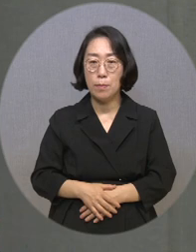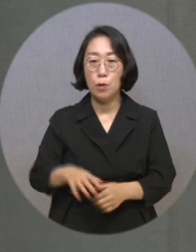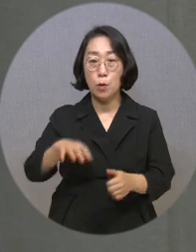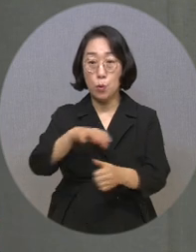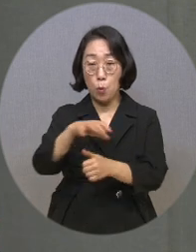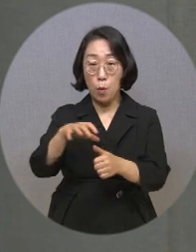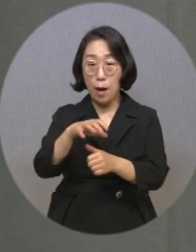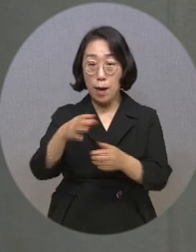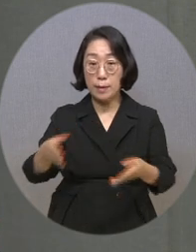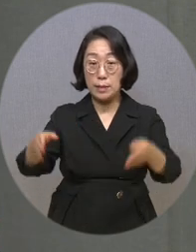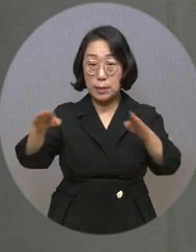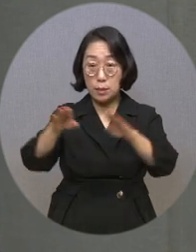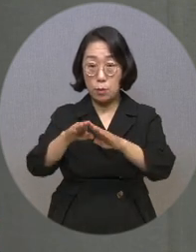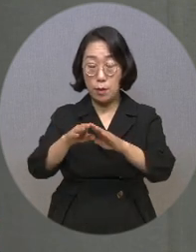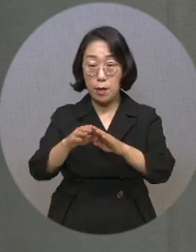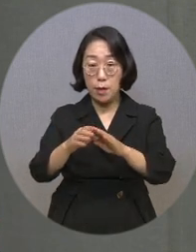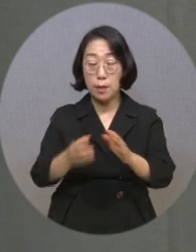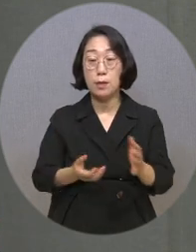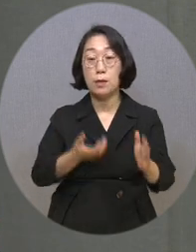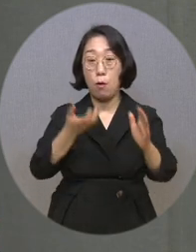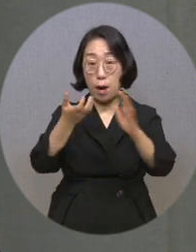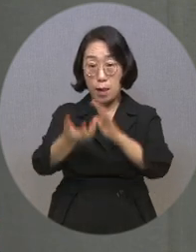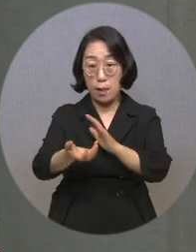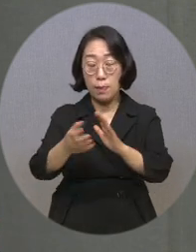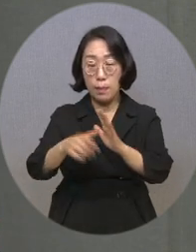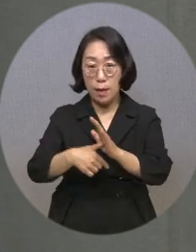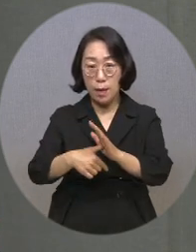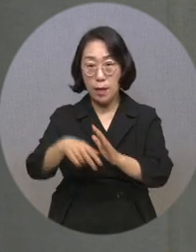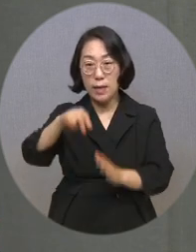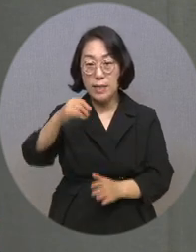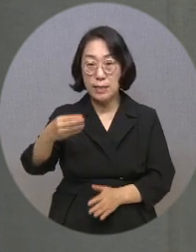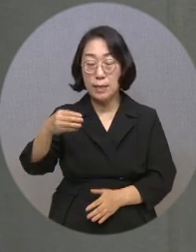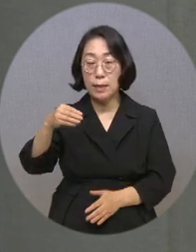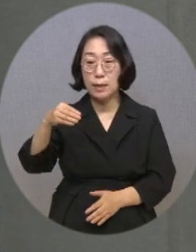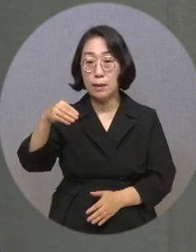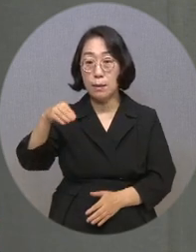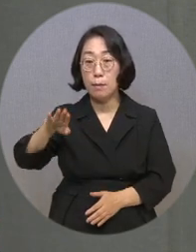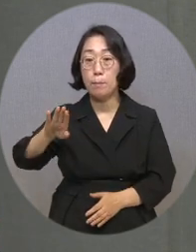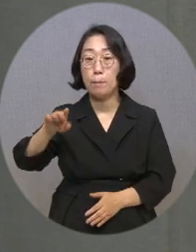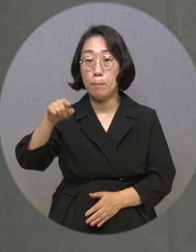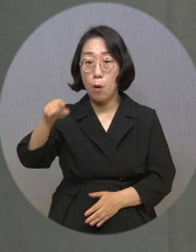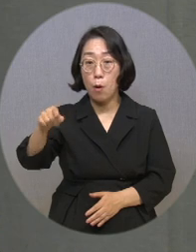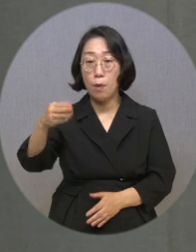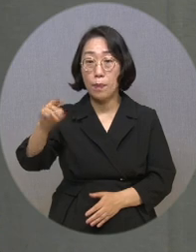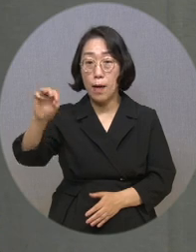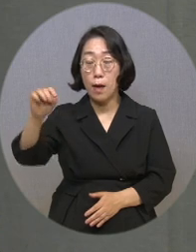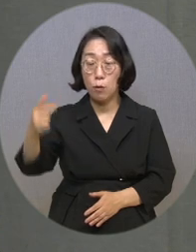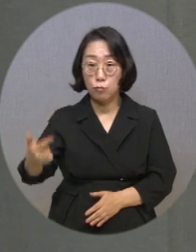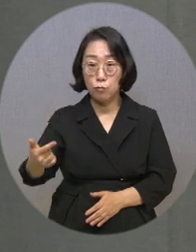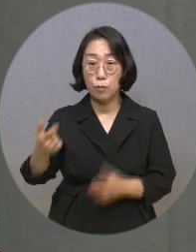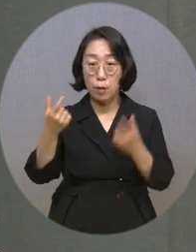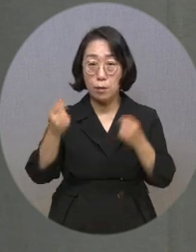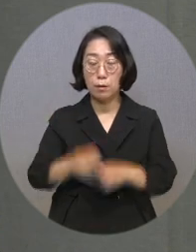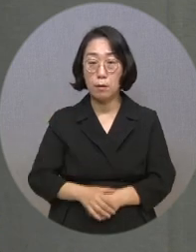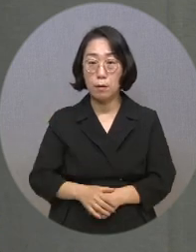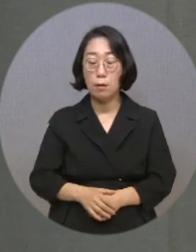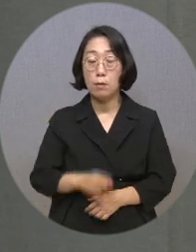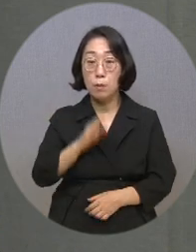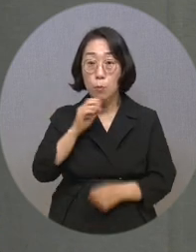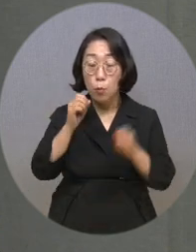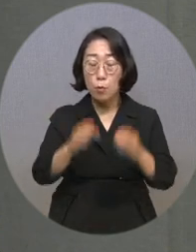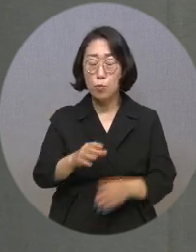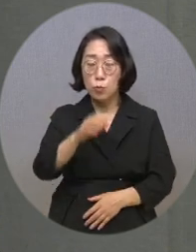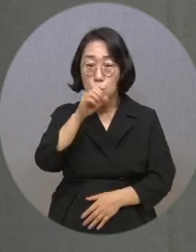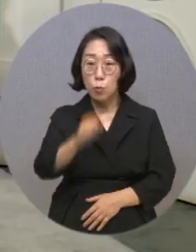요양시설에 간다고 할 때 실버타운에 간다고 얘기들 하거든요. 그러니까 가서 보면은 그냥 준 호텔이야.